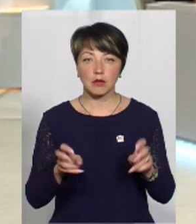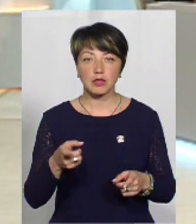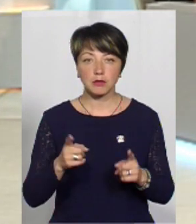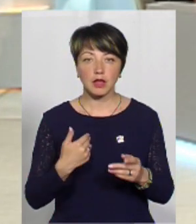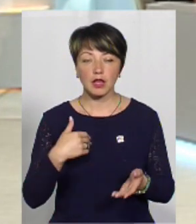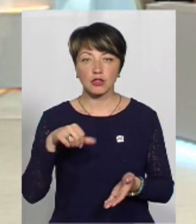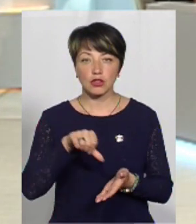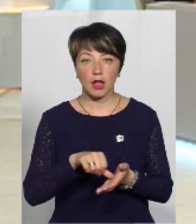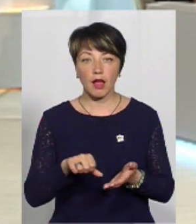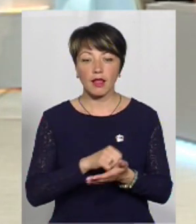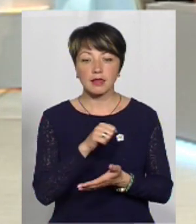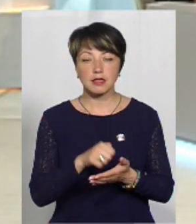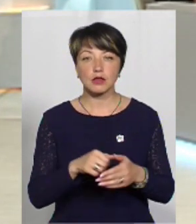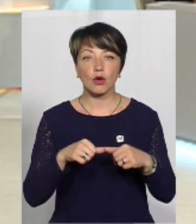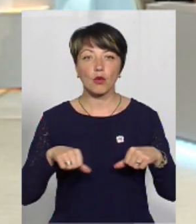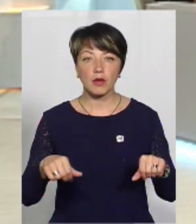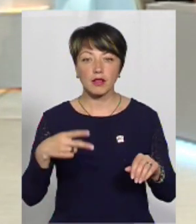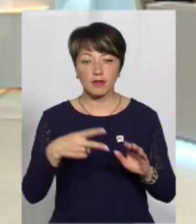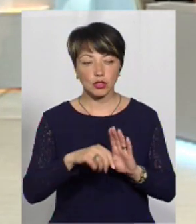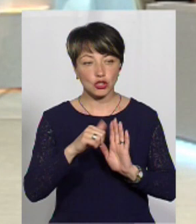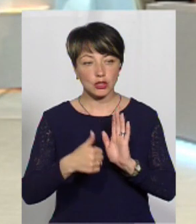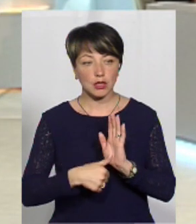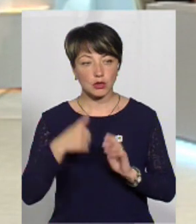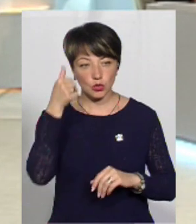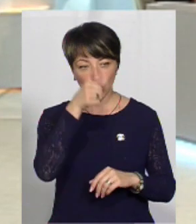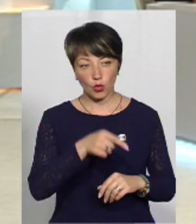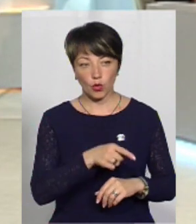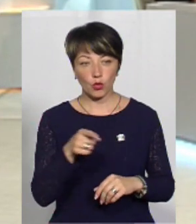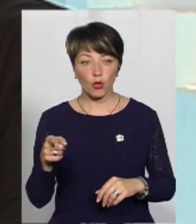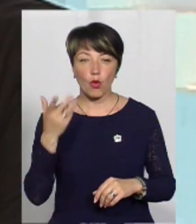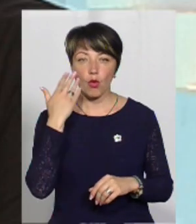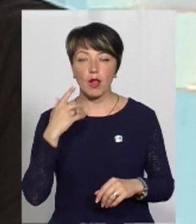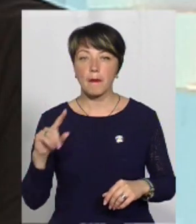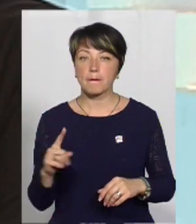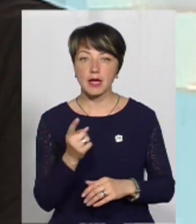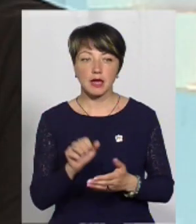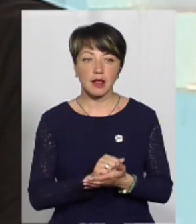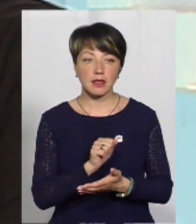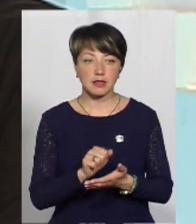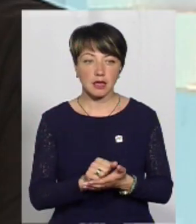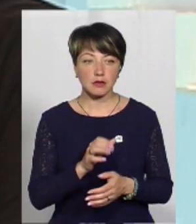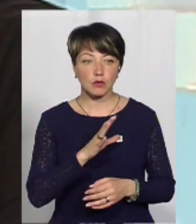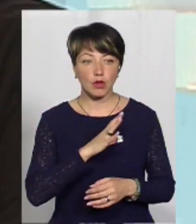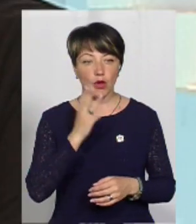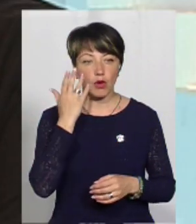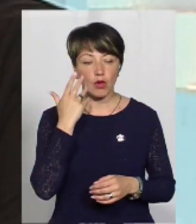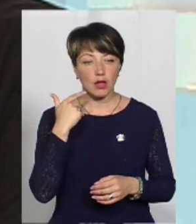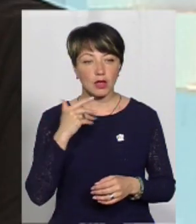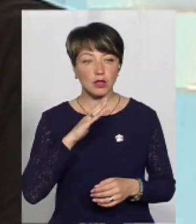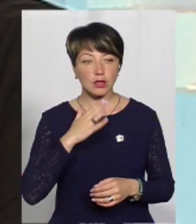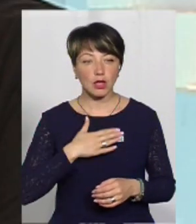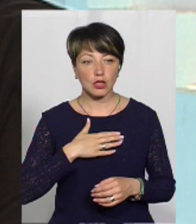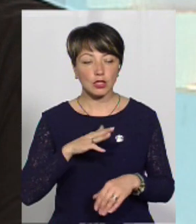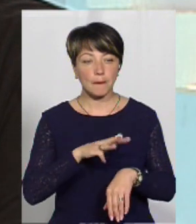Насправді, я є членом атестаційної комісії з 2016 року, коли була перша атестація, коли